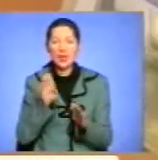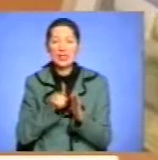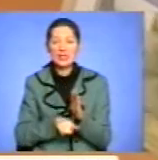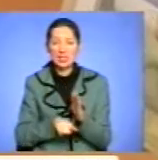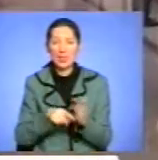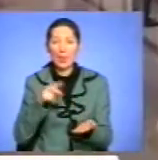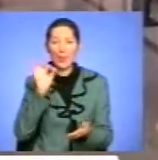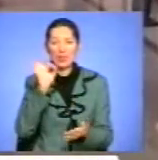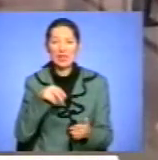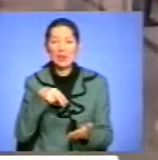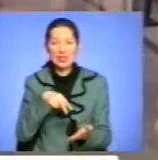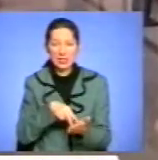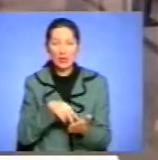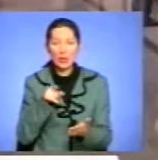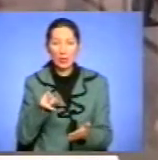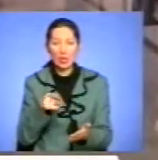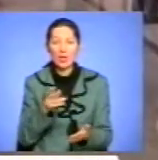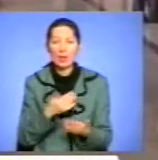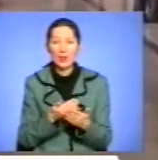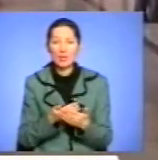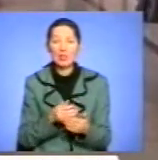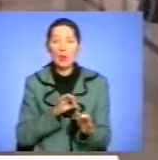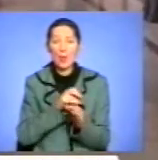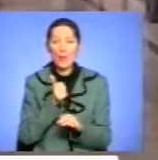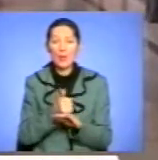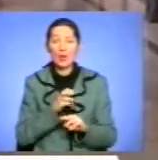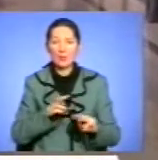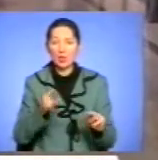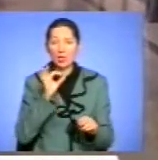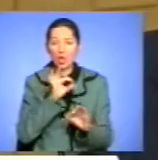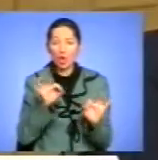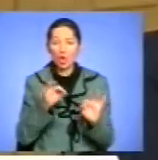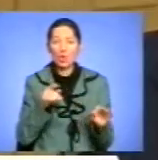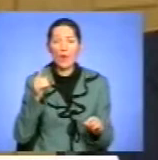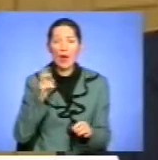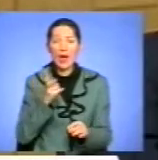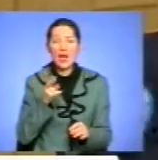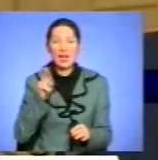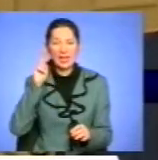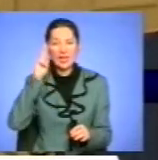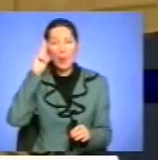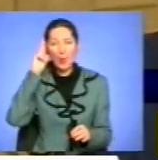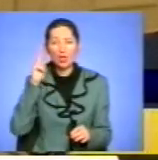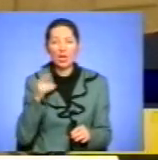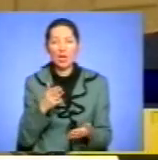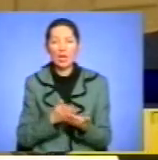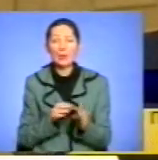ставками по них. Як приклад, прем'єр навів нововведення свого японського колеги. От я на прем'єрі високорозвитої